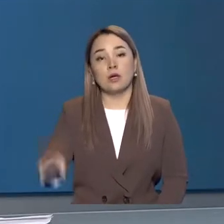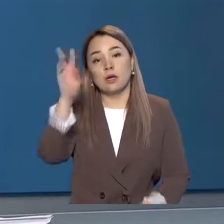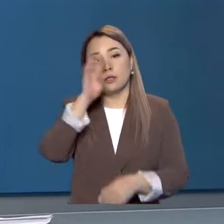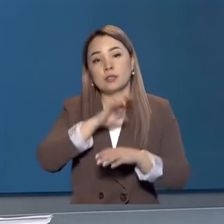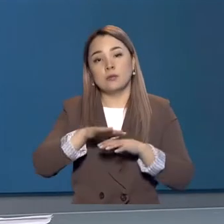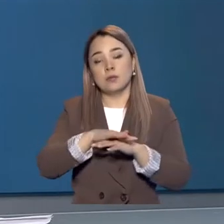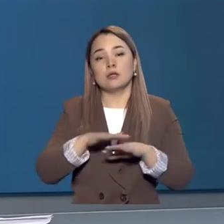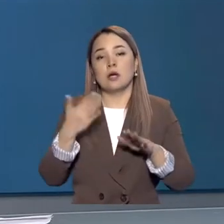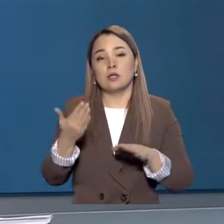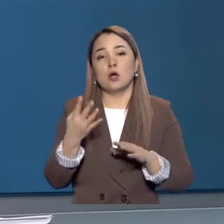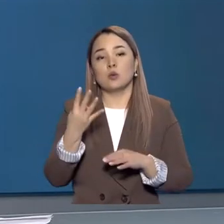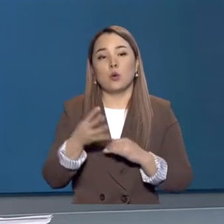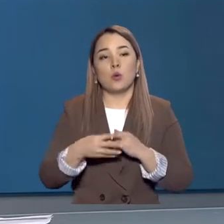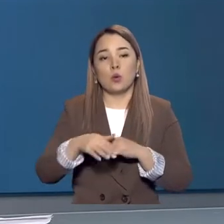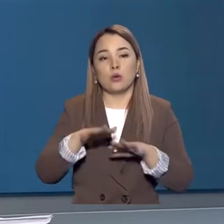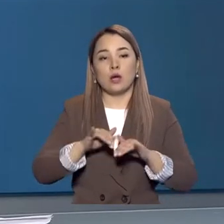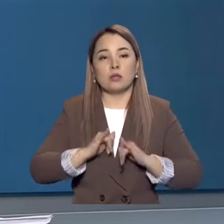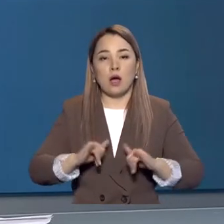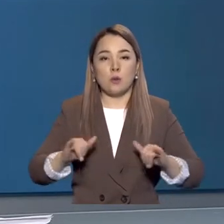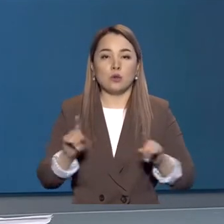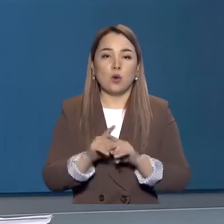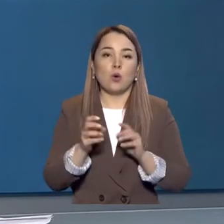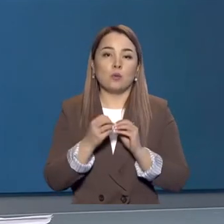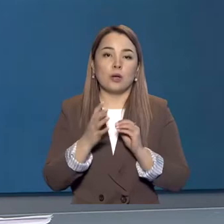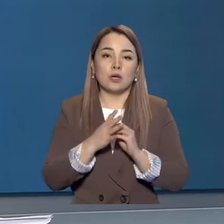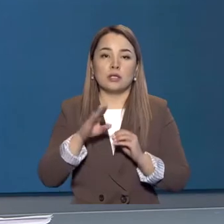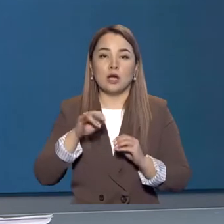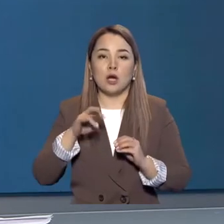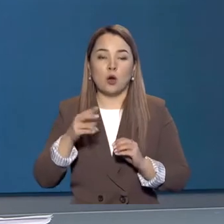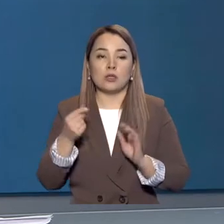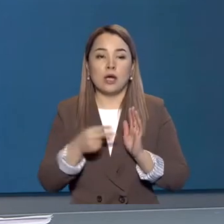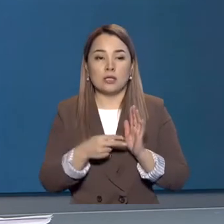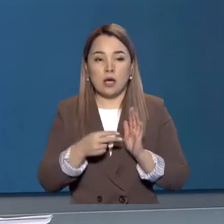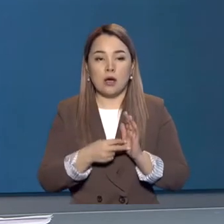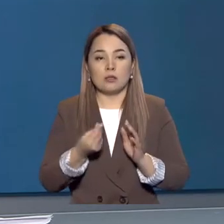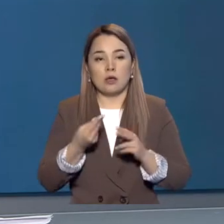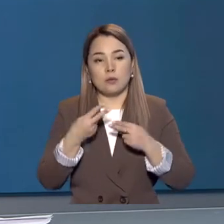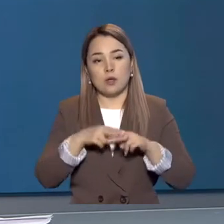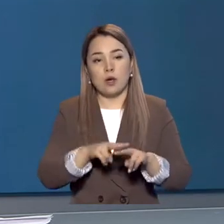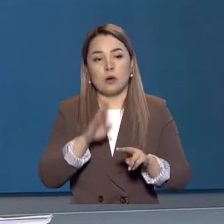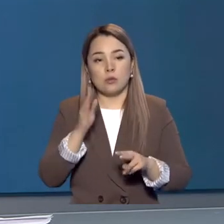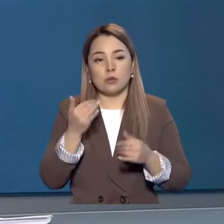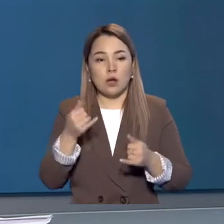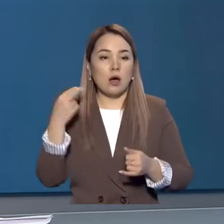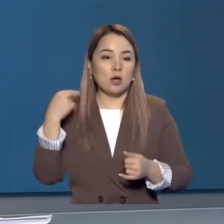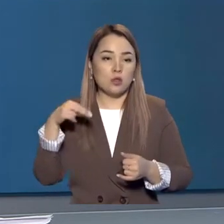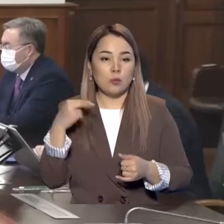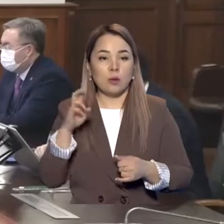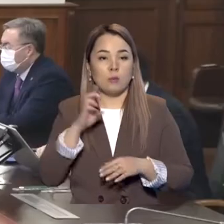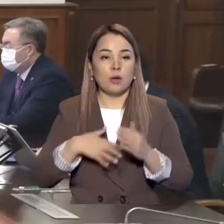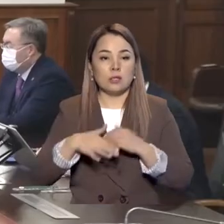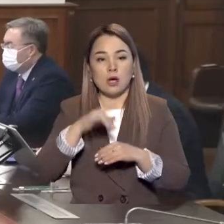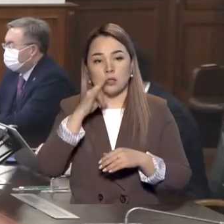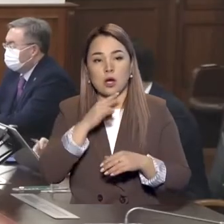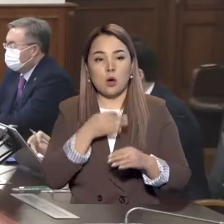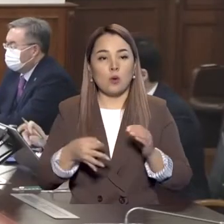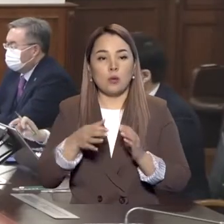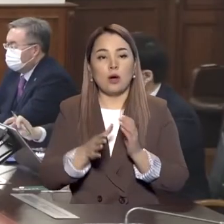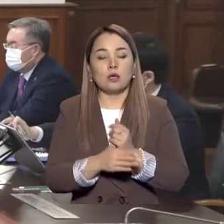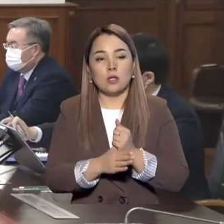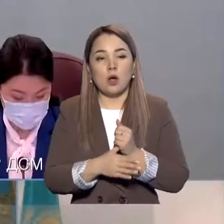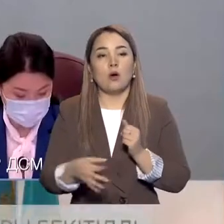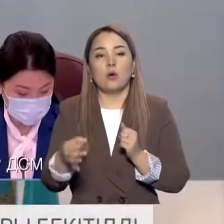Еліміздің батысындағы 4 өңірді дамыту үшін 15 триллион теңгеден астам қаржы бөлінбек. Бүгін үкіметте Ақтөбе, Батыс Қазақстан, Атырау,